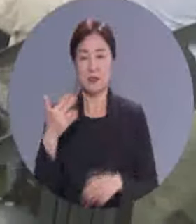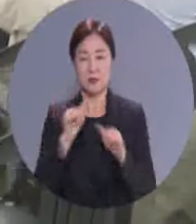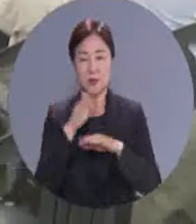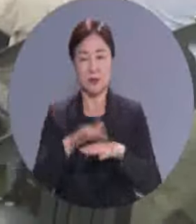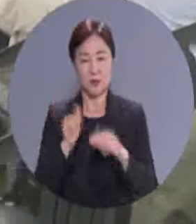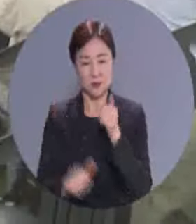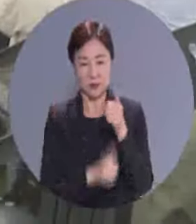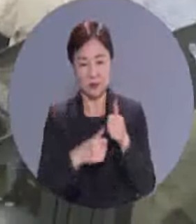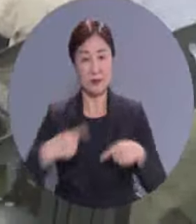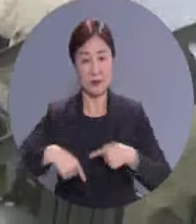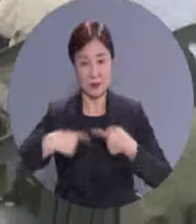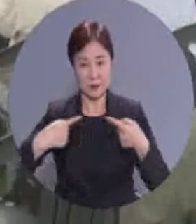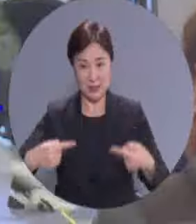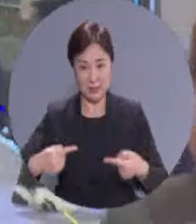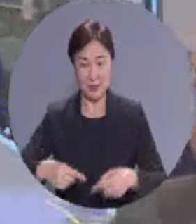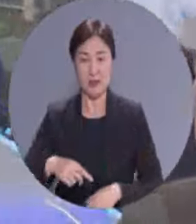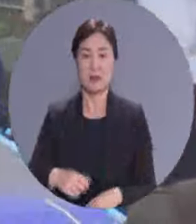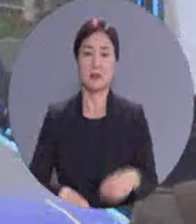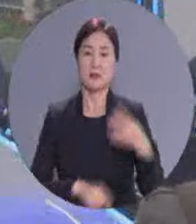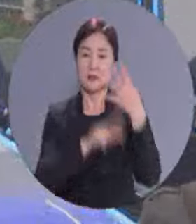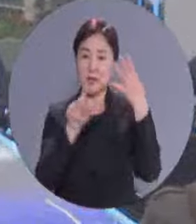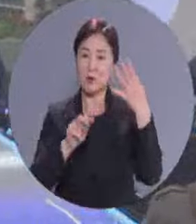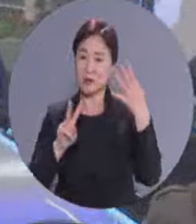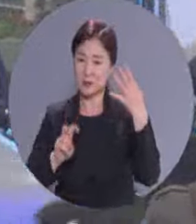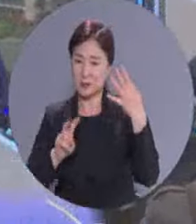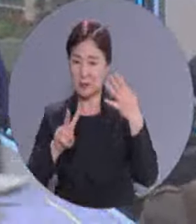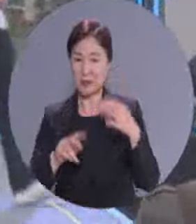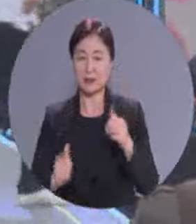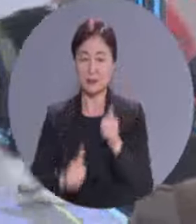참가해 오는 20일까지 열전을 이어갑니다